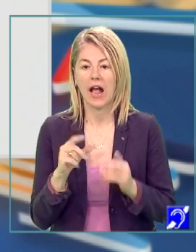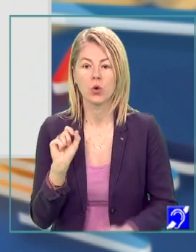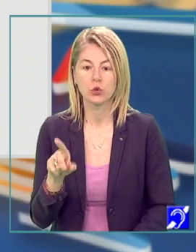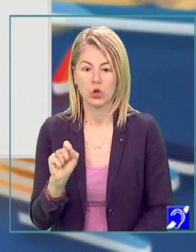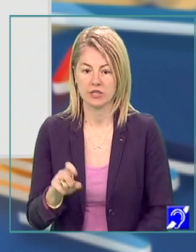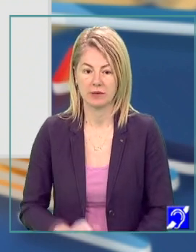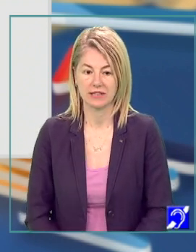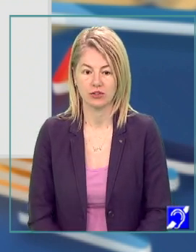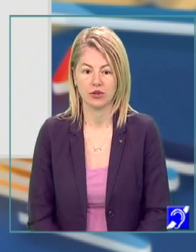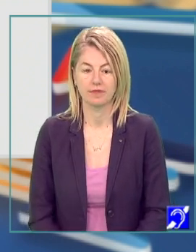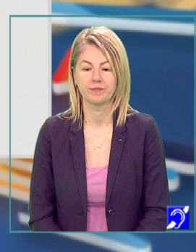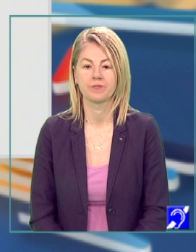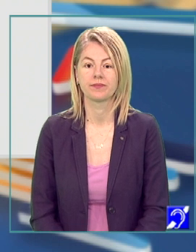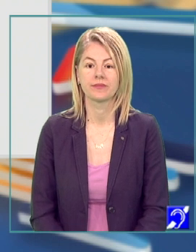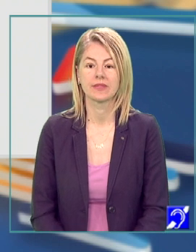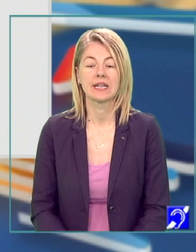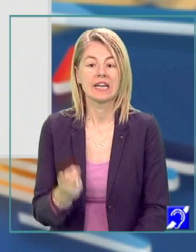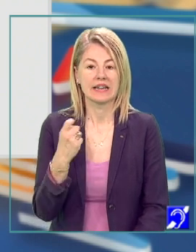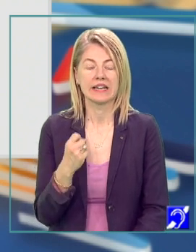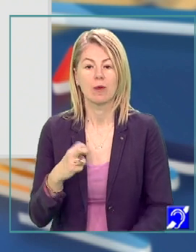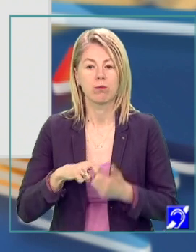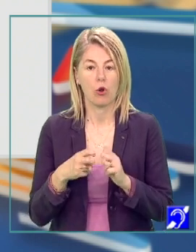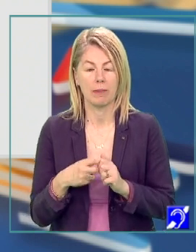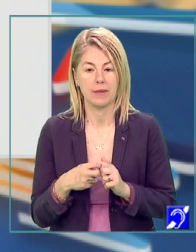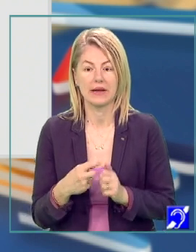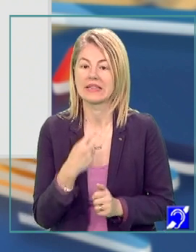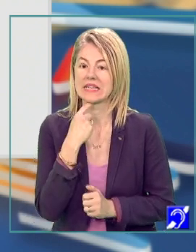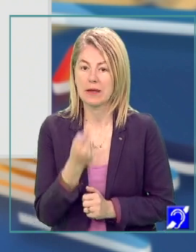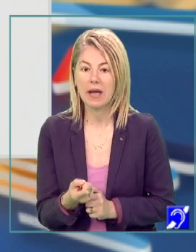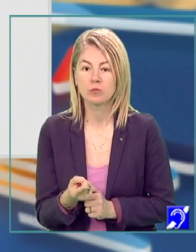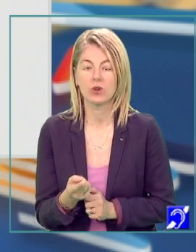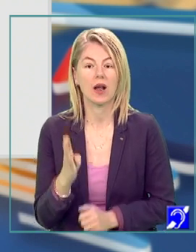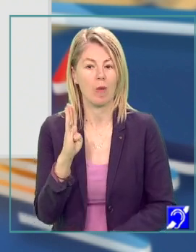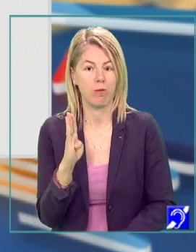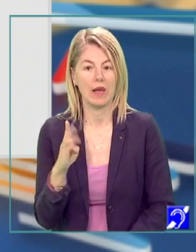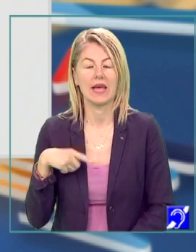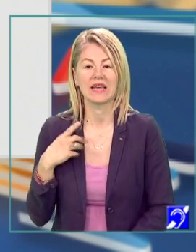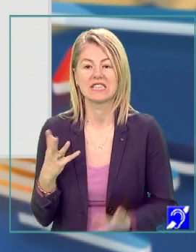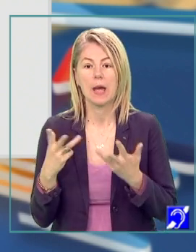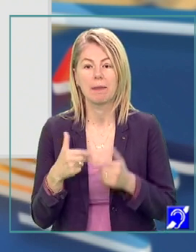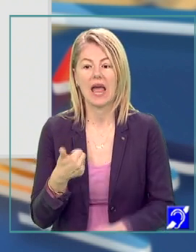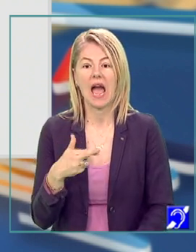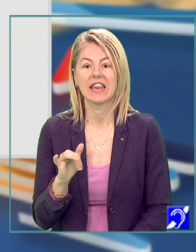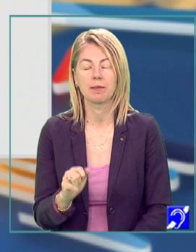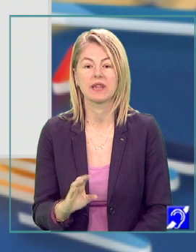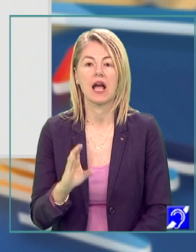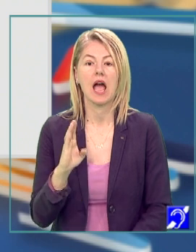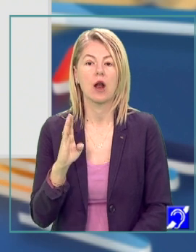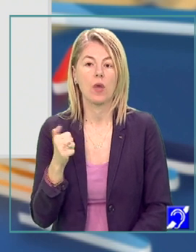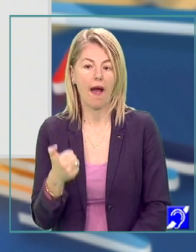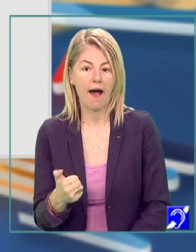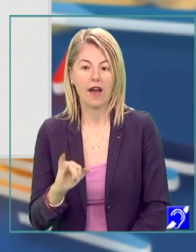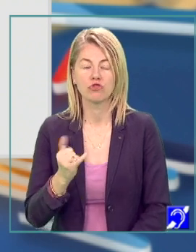cu 12. În exercițiu ni se mai spune că B este media aritmetică